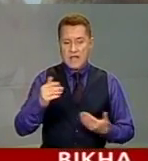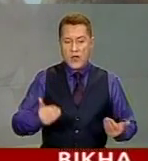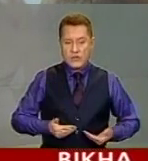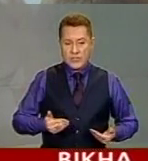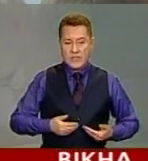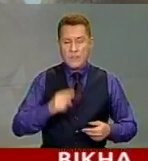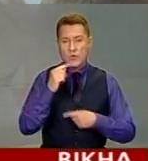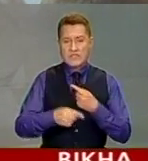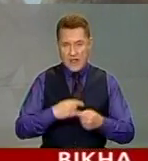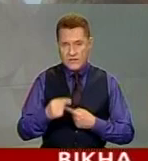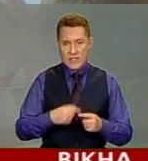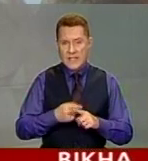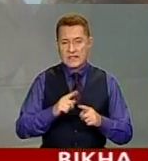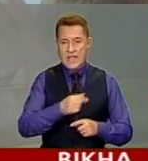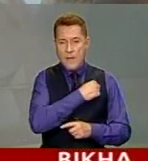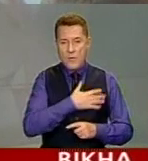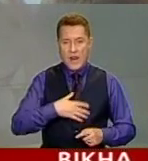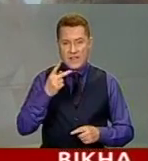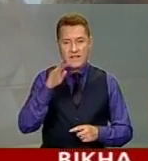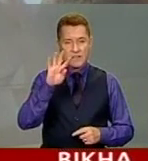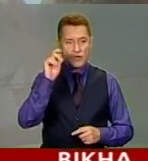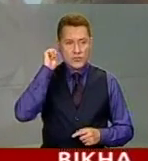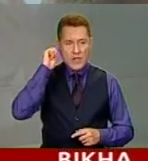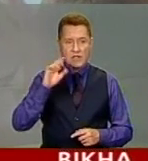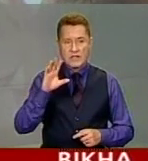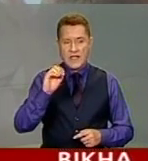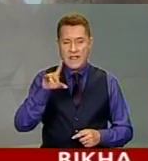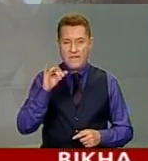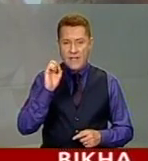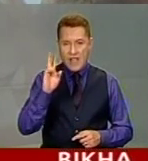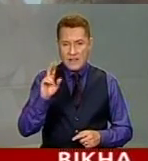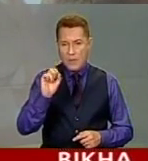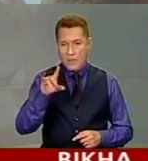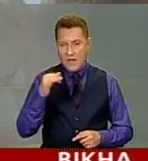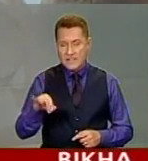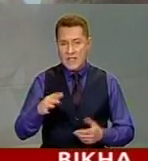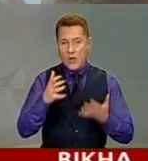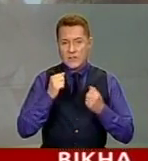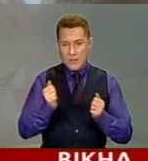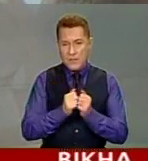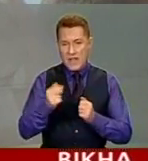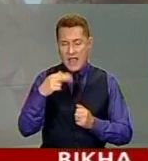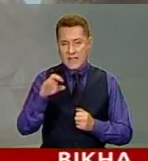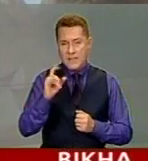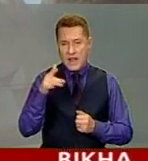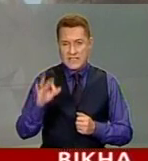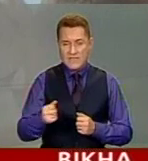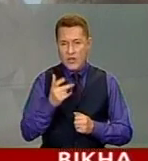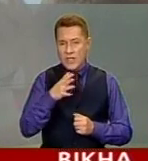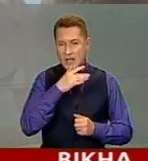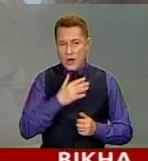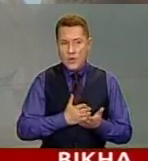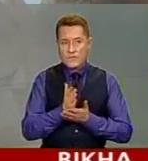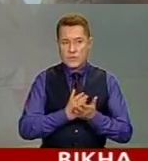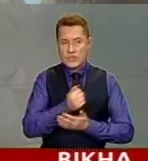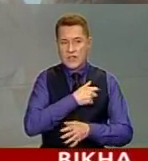житиме завжди. Це поранення. 24-річний Євген Поплавський отримав біля Дебальцевого. Розвідник Збройних сил кілька років служив в